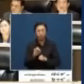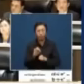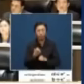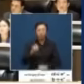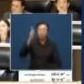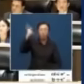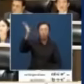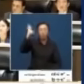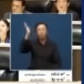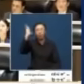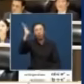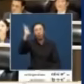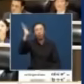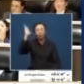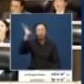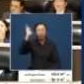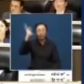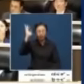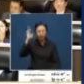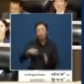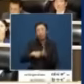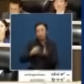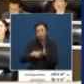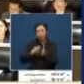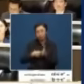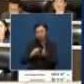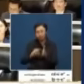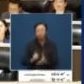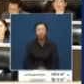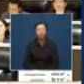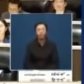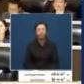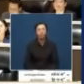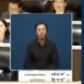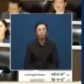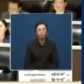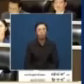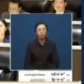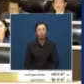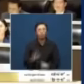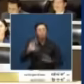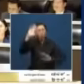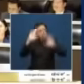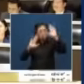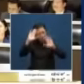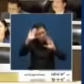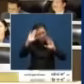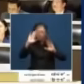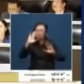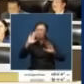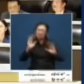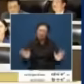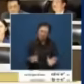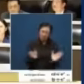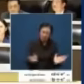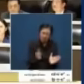มนะฮะรัฐมนตรีวราวุฒิก็บอกว่าแสดงออกได้แต่ต้องอยู่ในกรอบนะครับไม่มีปัญหาไม่กดดันแล้วก็เข้าใจความต้องการของประชาชนด้วยซึ่งเขาก็มี